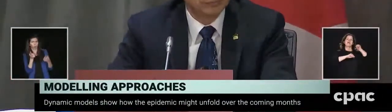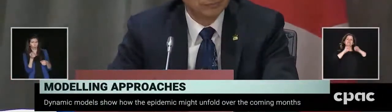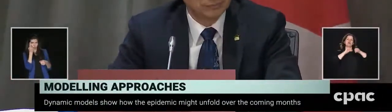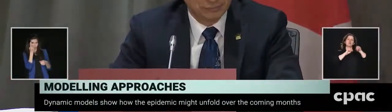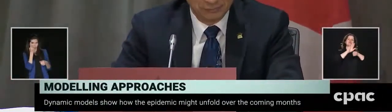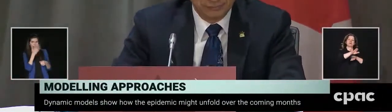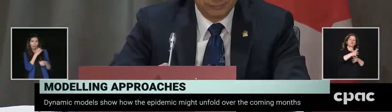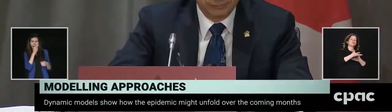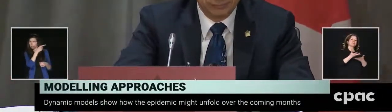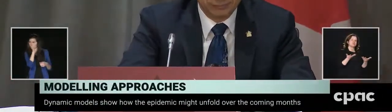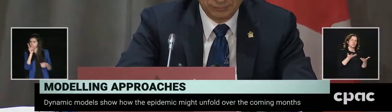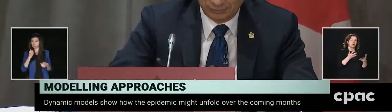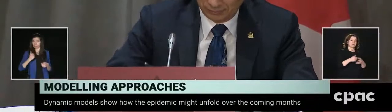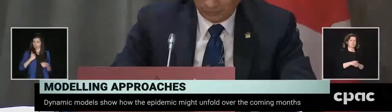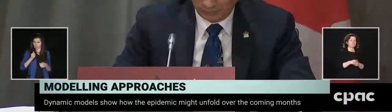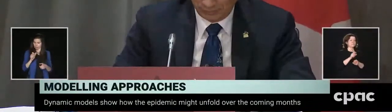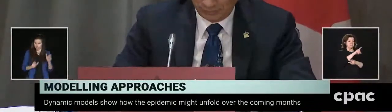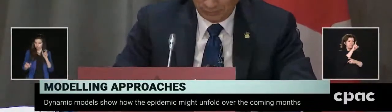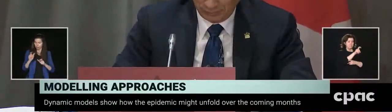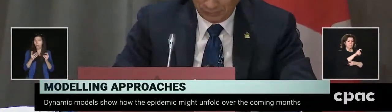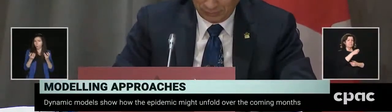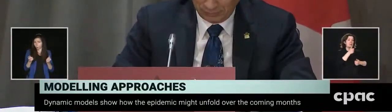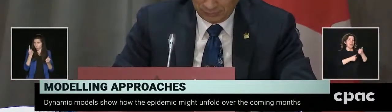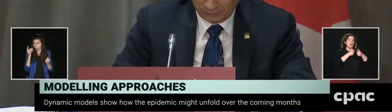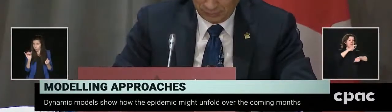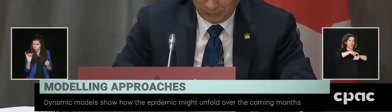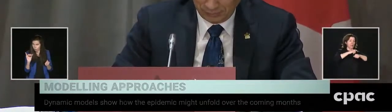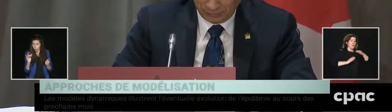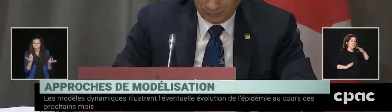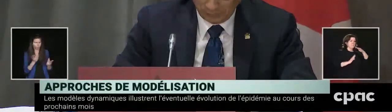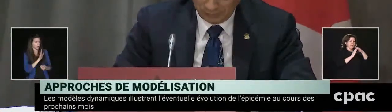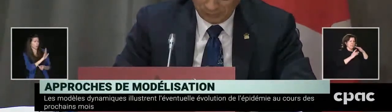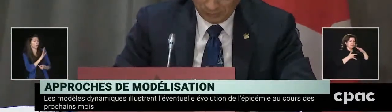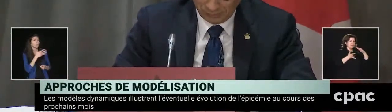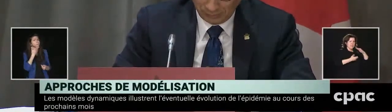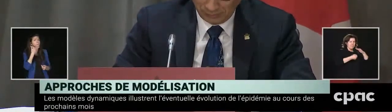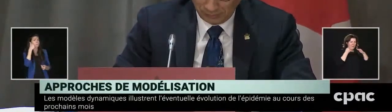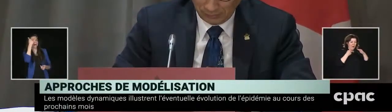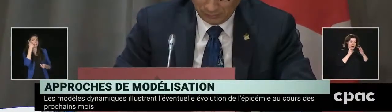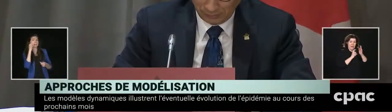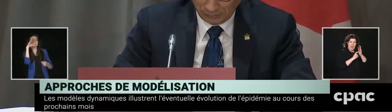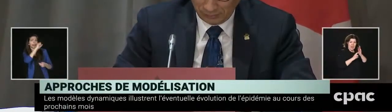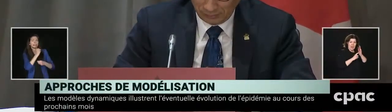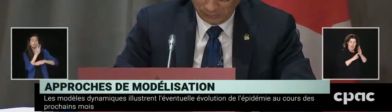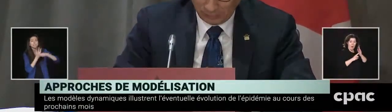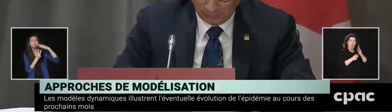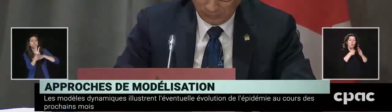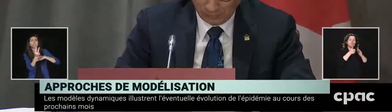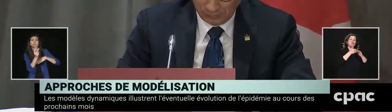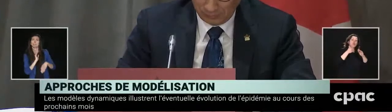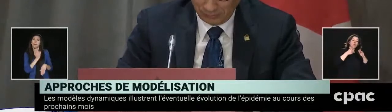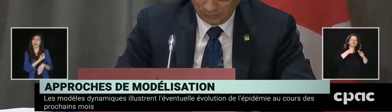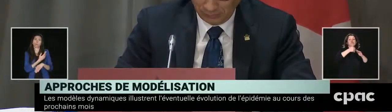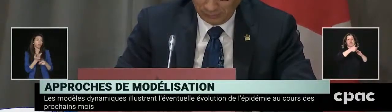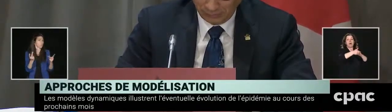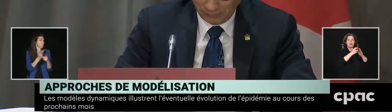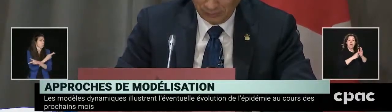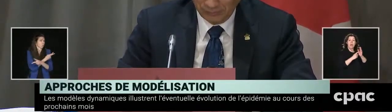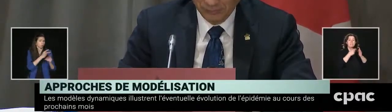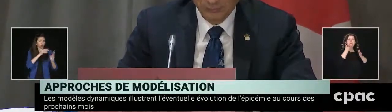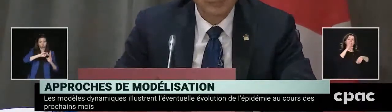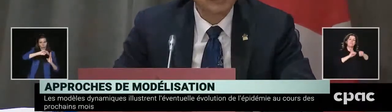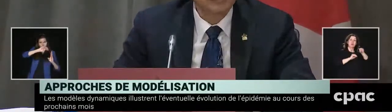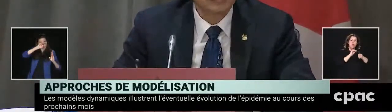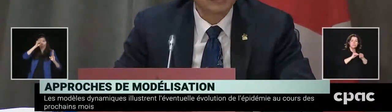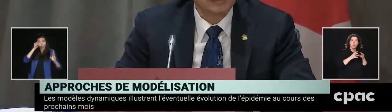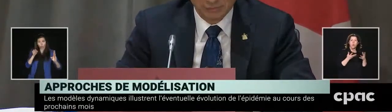le pic pourrait survenir, au plus tôt et au plus tard, dépendamment des modèles. Quelle est votre meilleure évaluation de ça? Et, basé